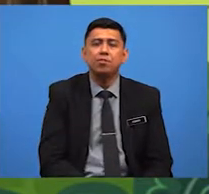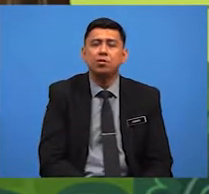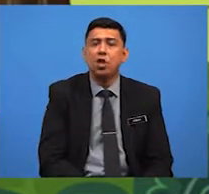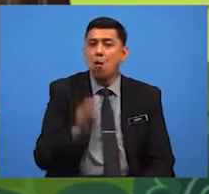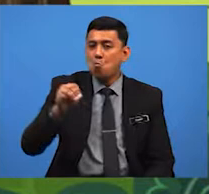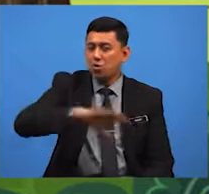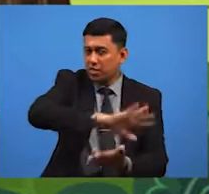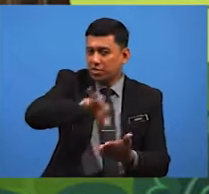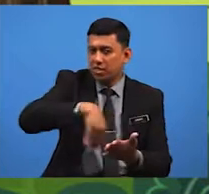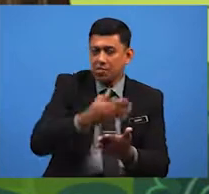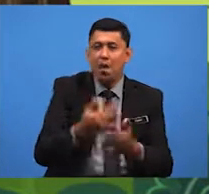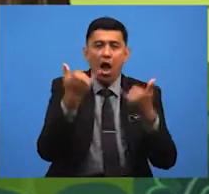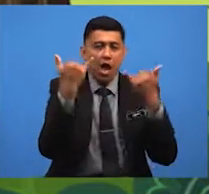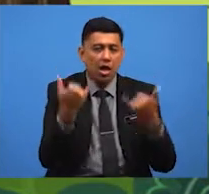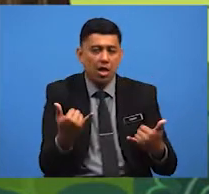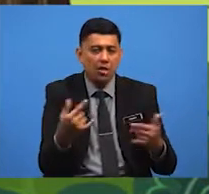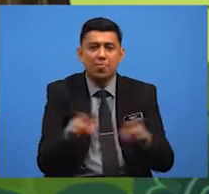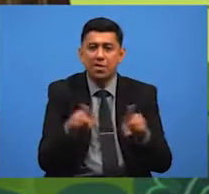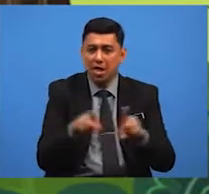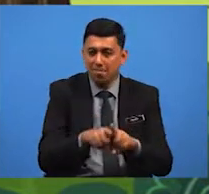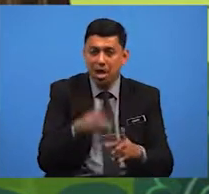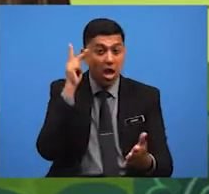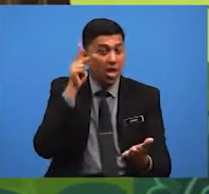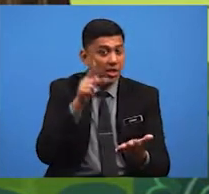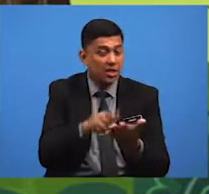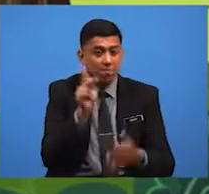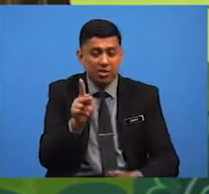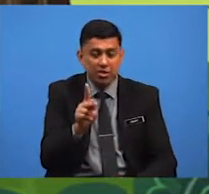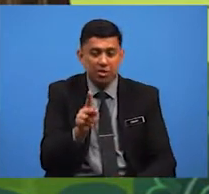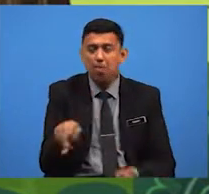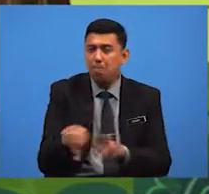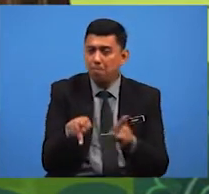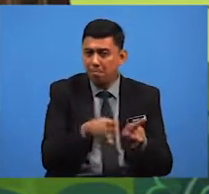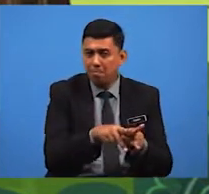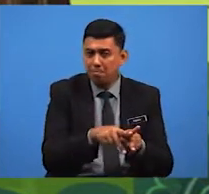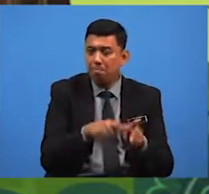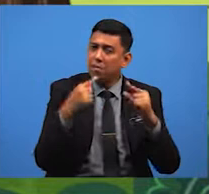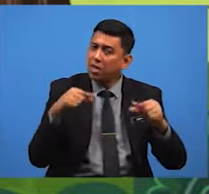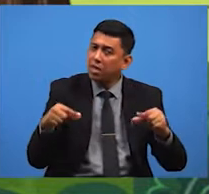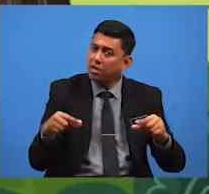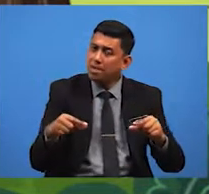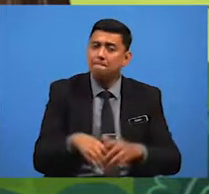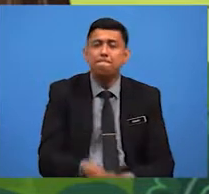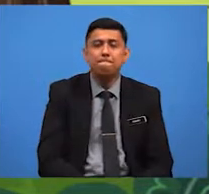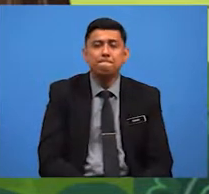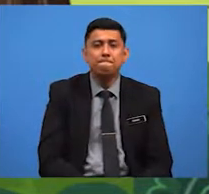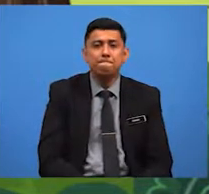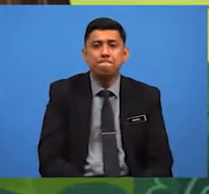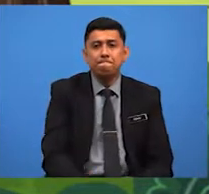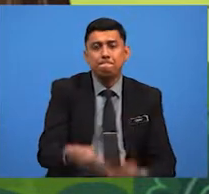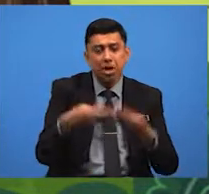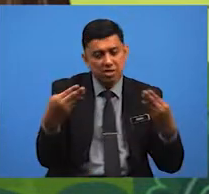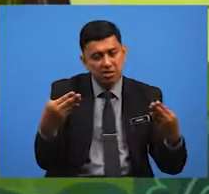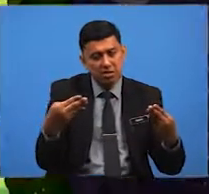Murid sekalian, sekarang kita sama-sama kenal pasti pula gaya bahasa yang menjadikan sajak ini